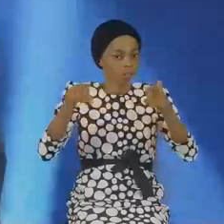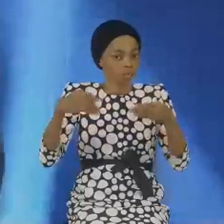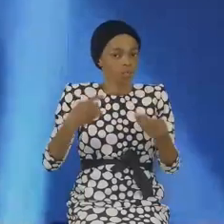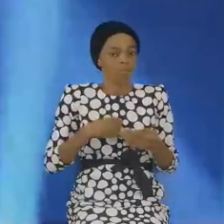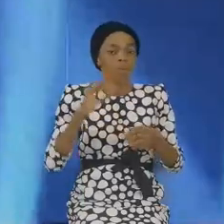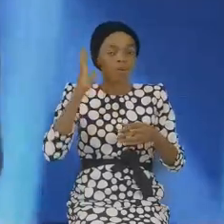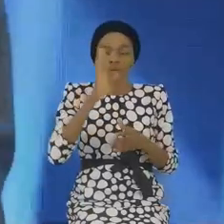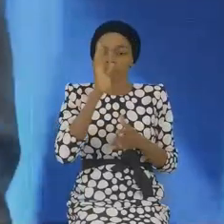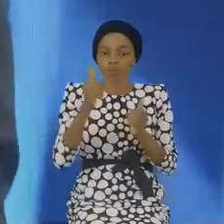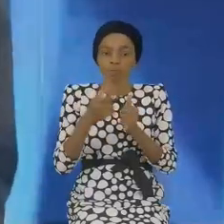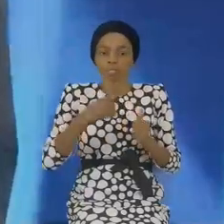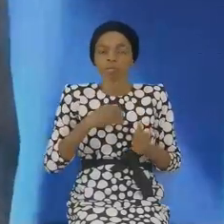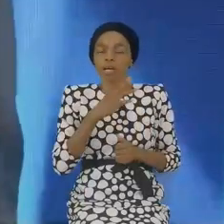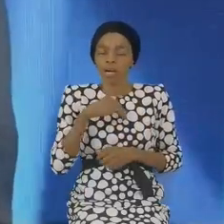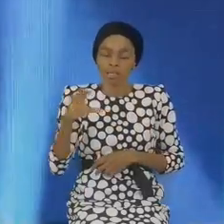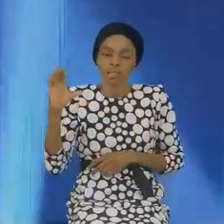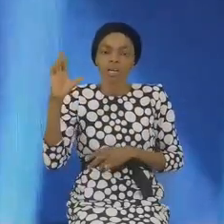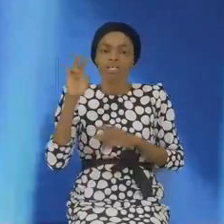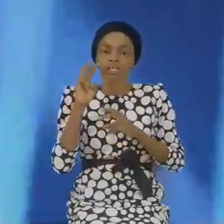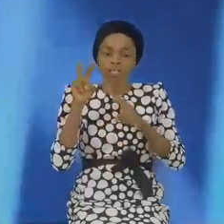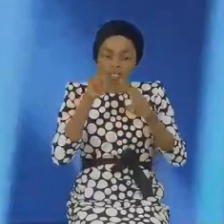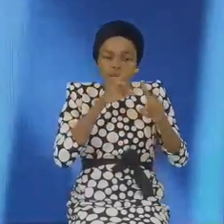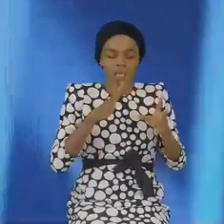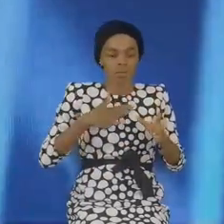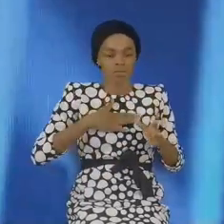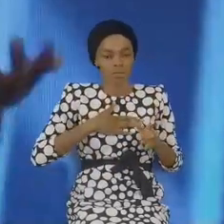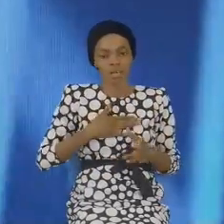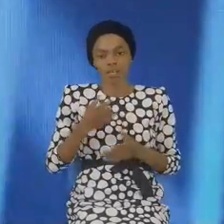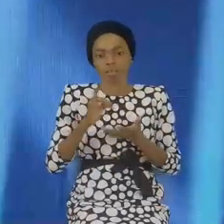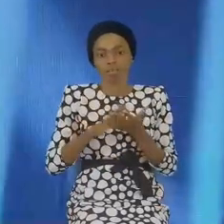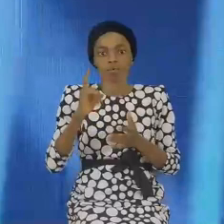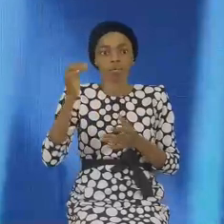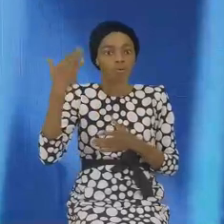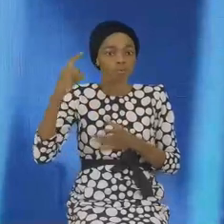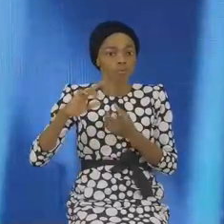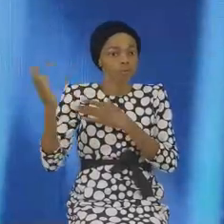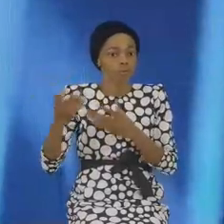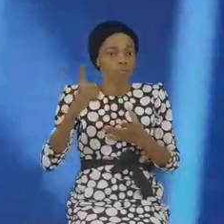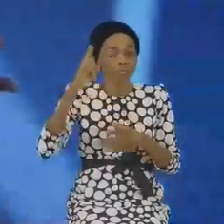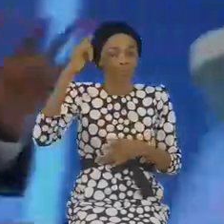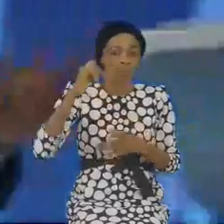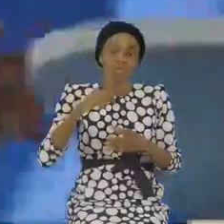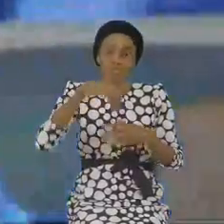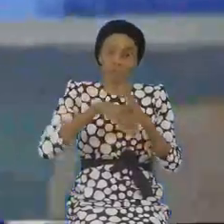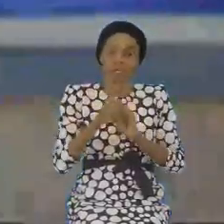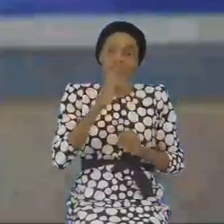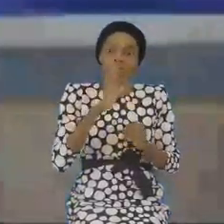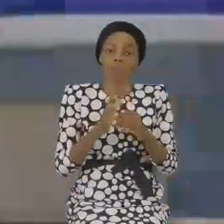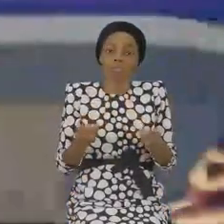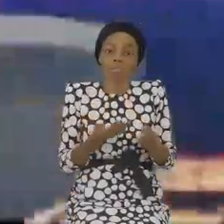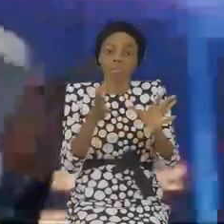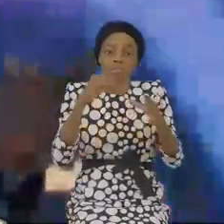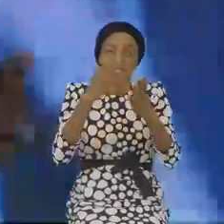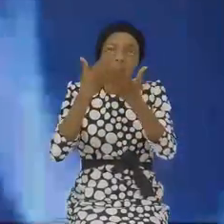gloire. Il devait donc les faire entrer dans la terre promise au ciel. Alors, théologiquement, nous